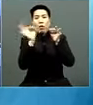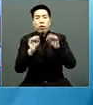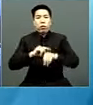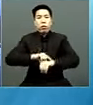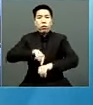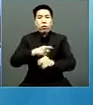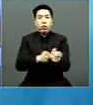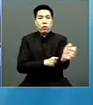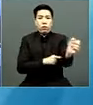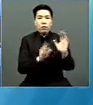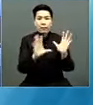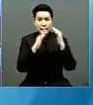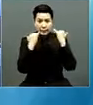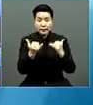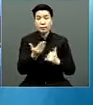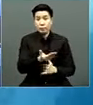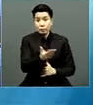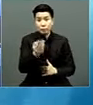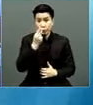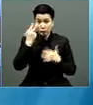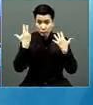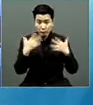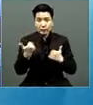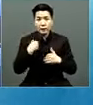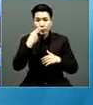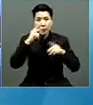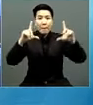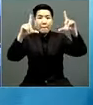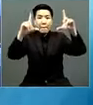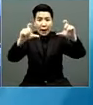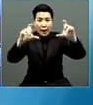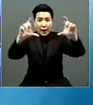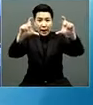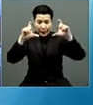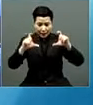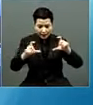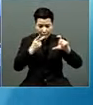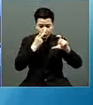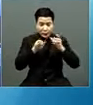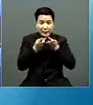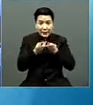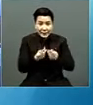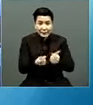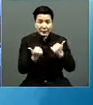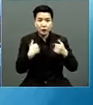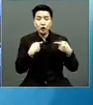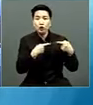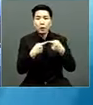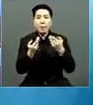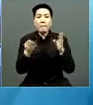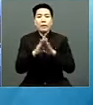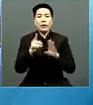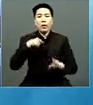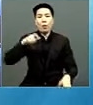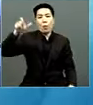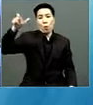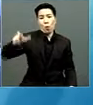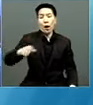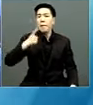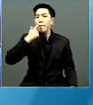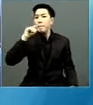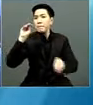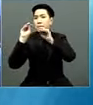ช้เวลาทั้งหมดไปก็ท่านคงได้ถ่ายภาพหน้าจอแล้วเดี๋ยวไปดูกันแต่ที่ยังปิดต่อไปคือขวามือครับที่เป็นสีแ